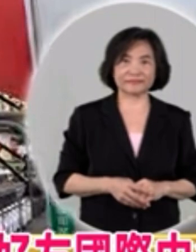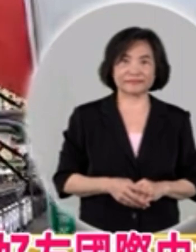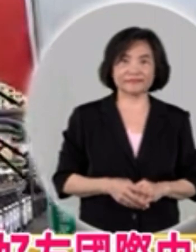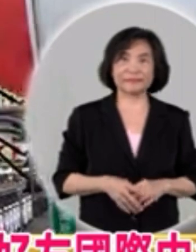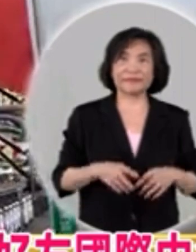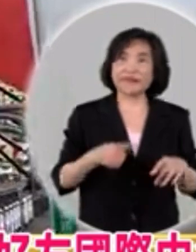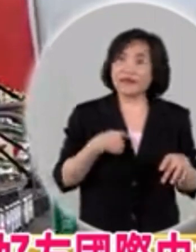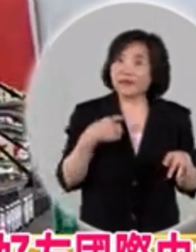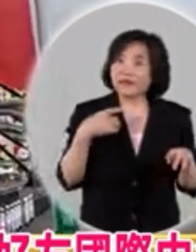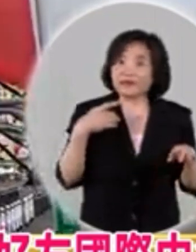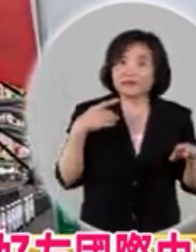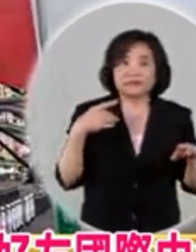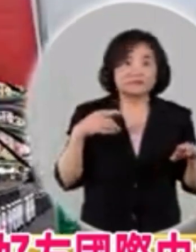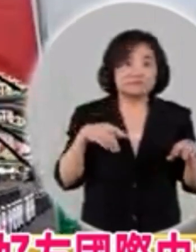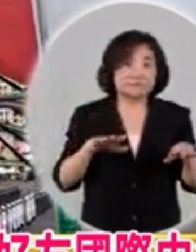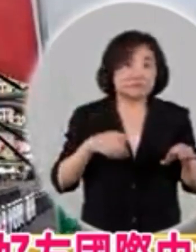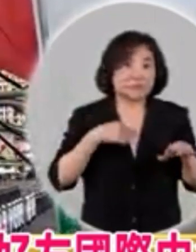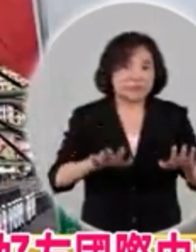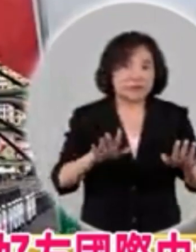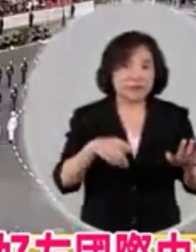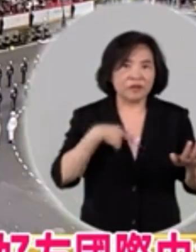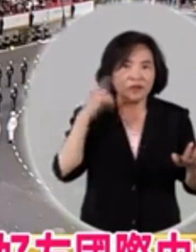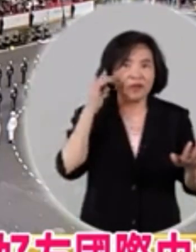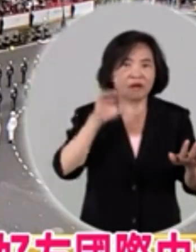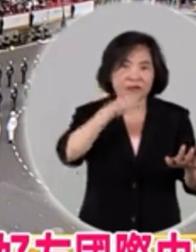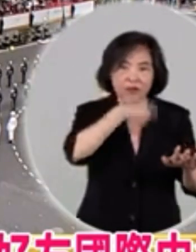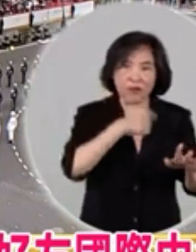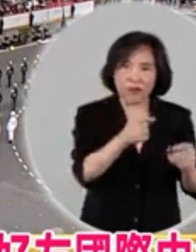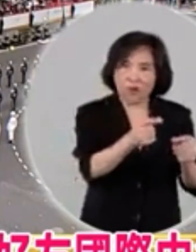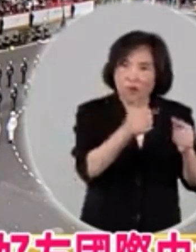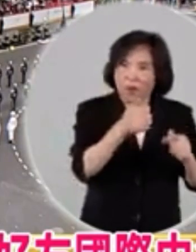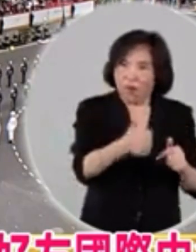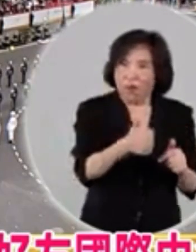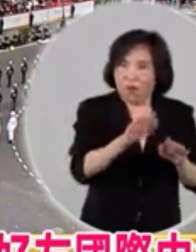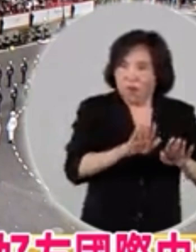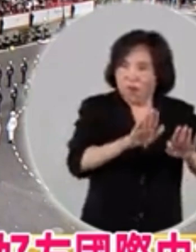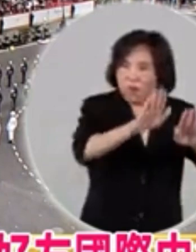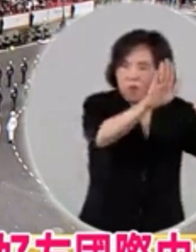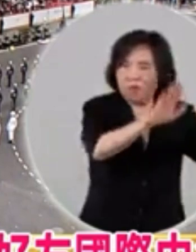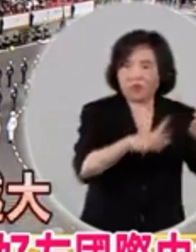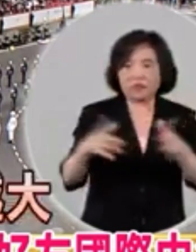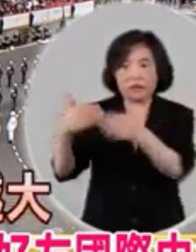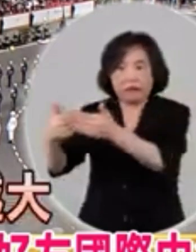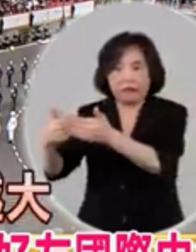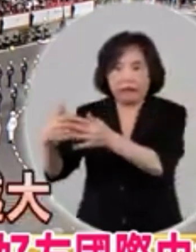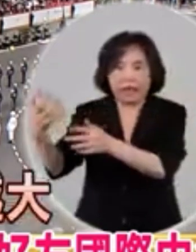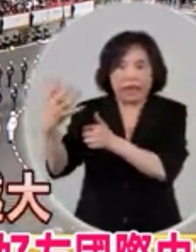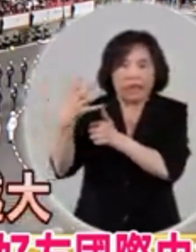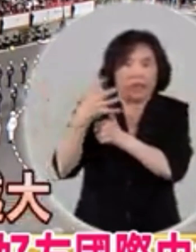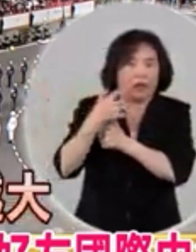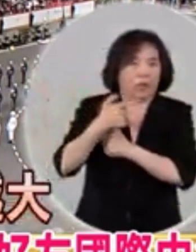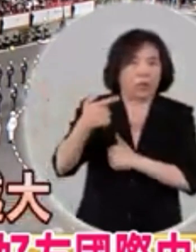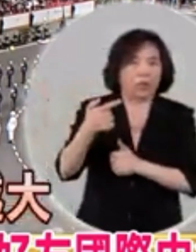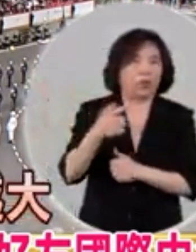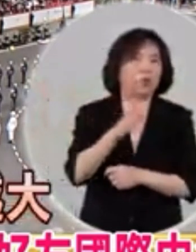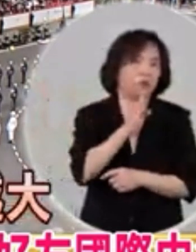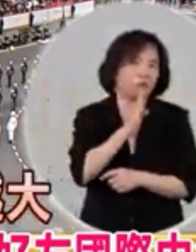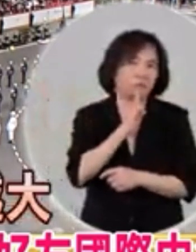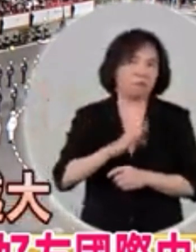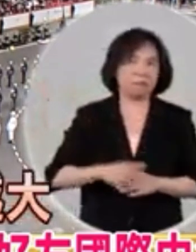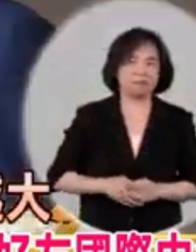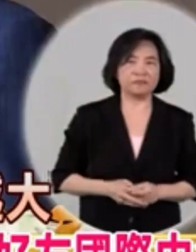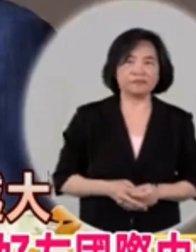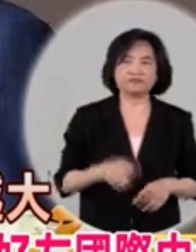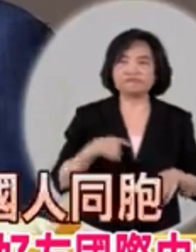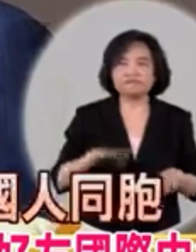但是当我们越来越好，中国给我们的压力就越大，所